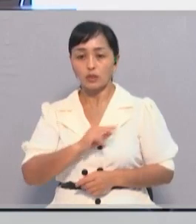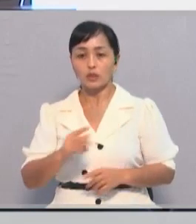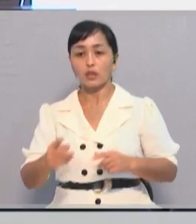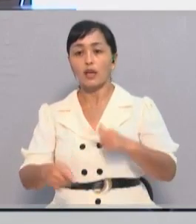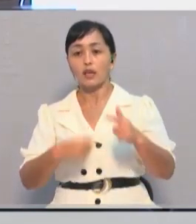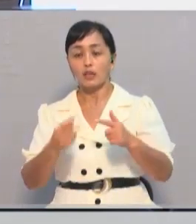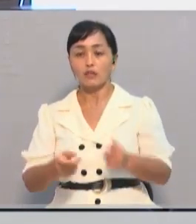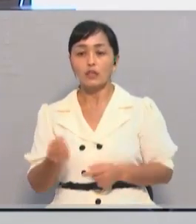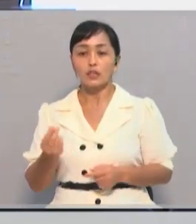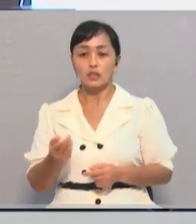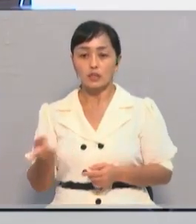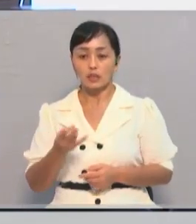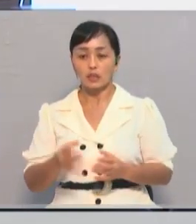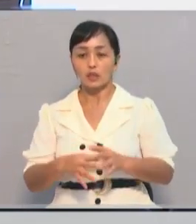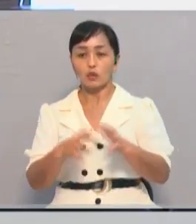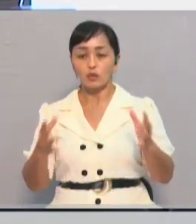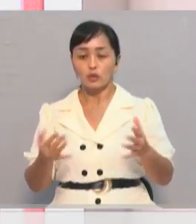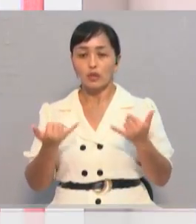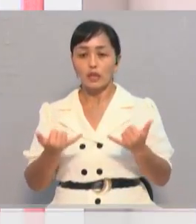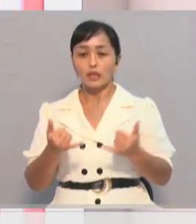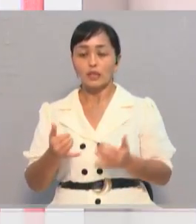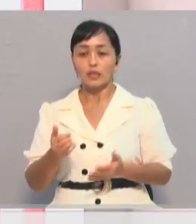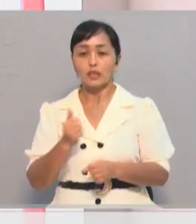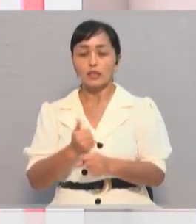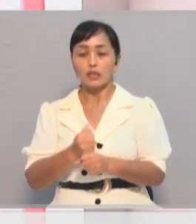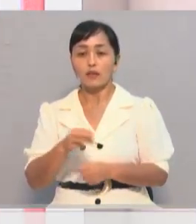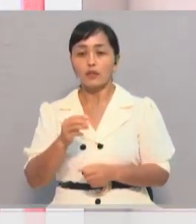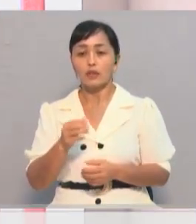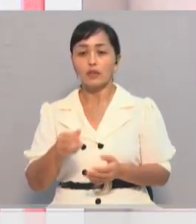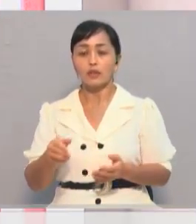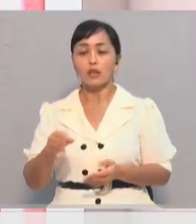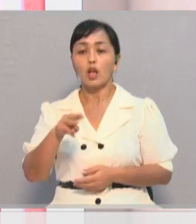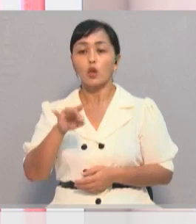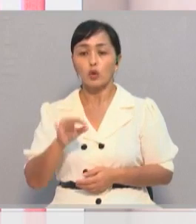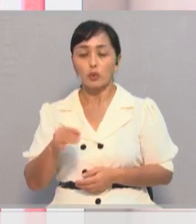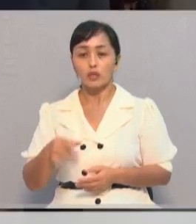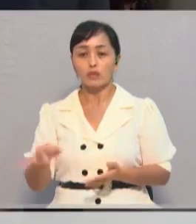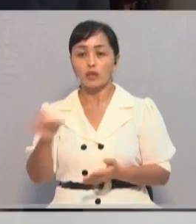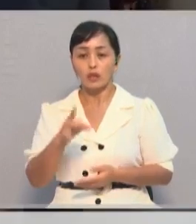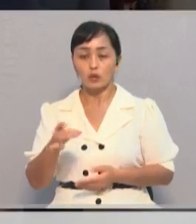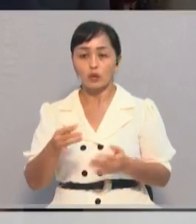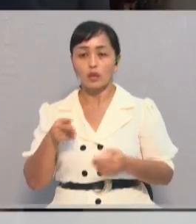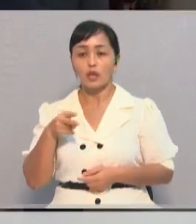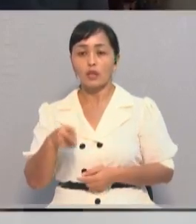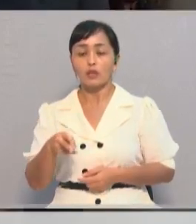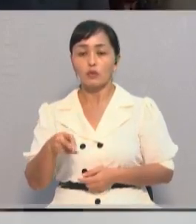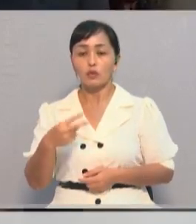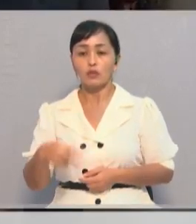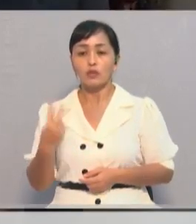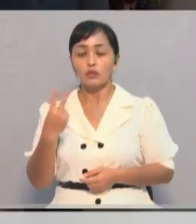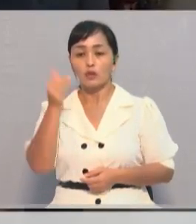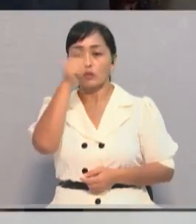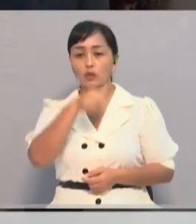На выездном заседании аким Тюлькобасского района Нуржан Истлеов отчитался об итогах 2022 года